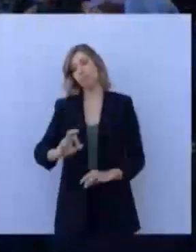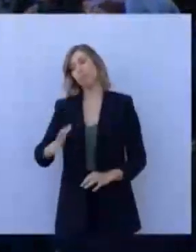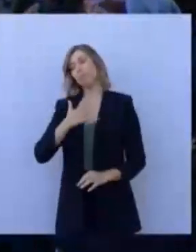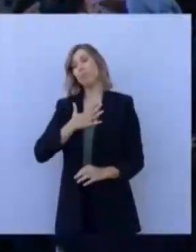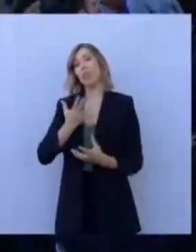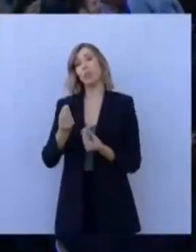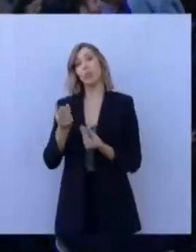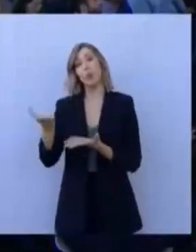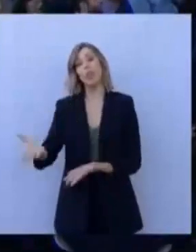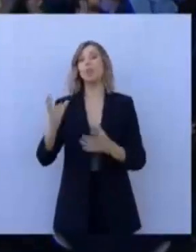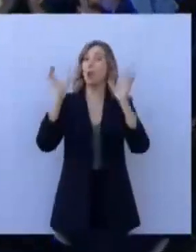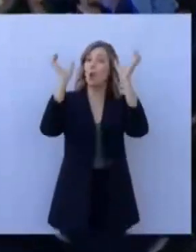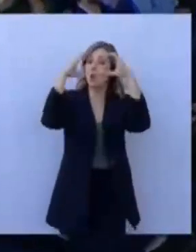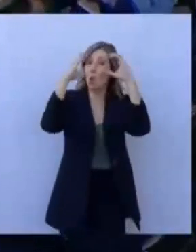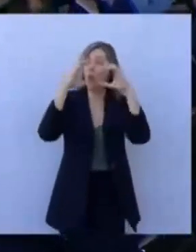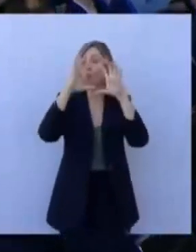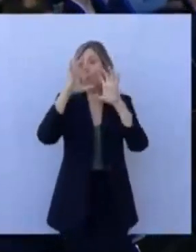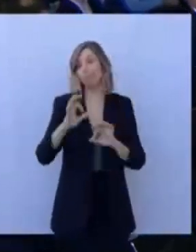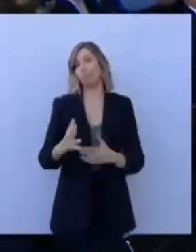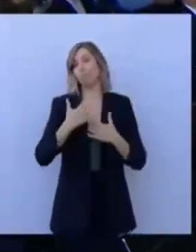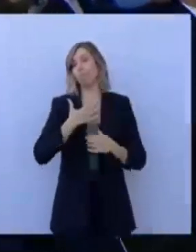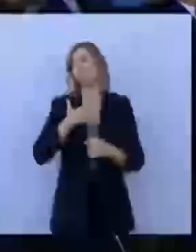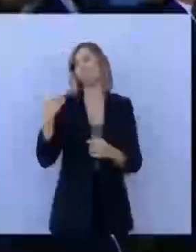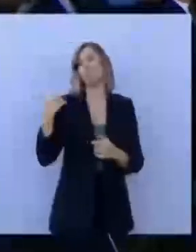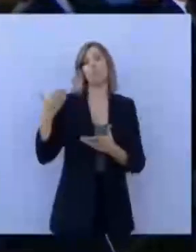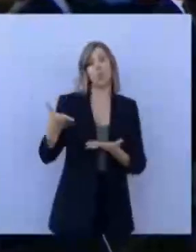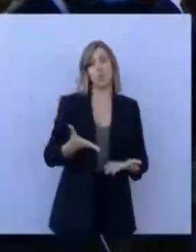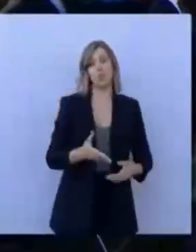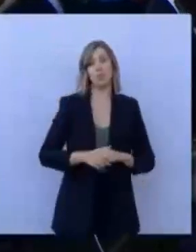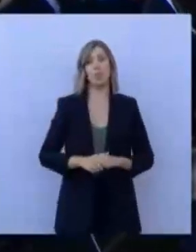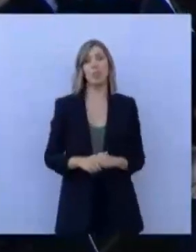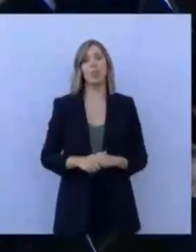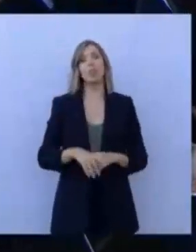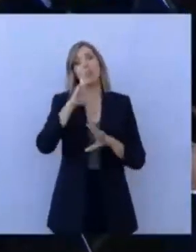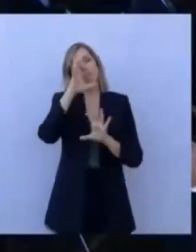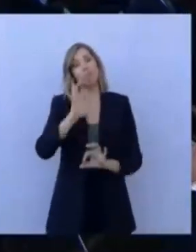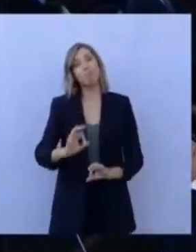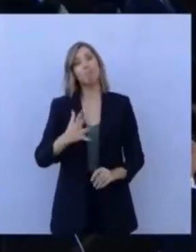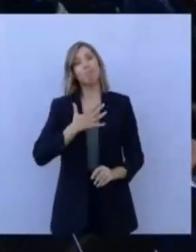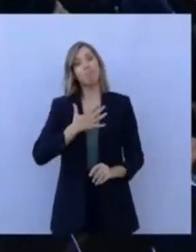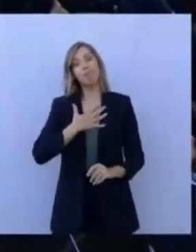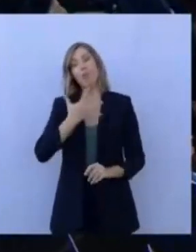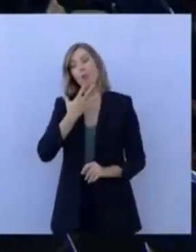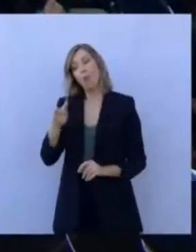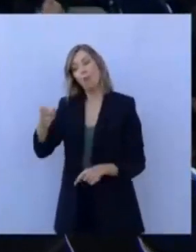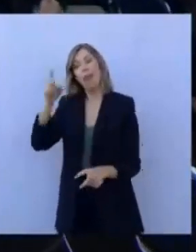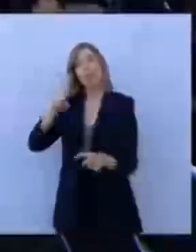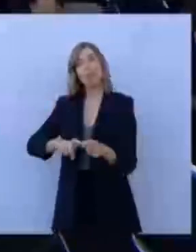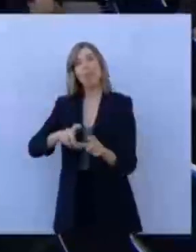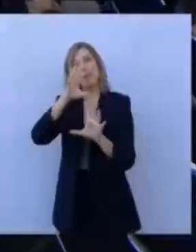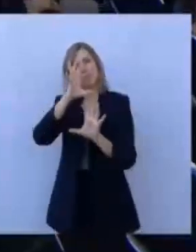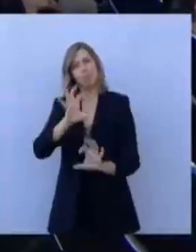την πρόσκληση. Ευχαριστώ όμως κυρίως για την εμπιστοσύνη την οποία δείχνετε στην